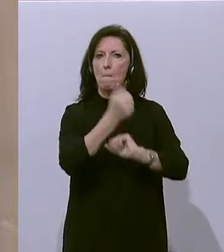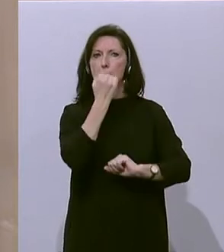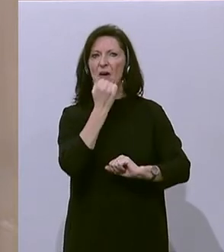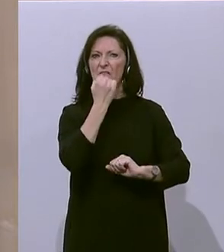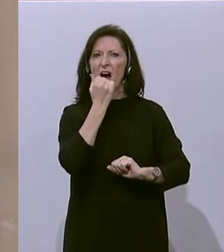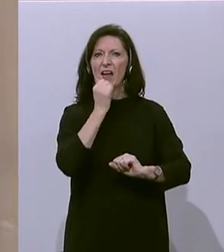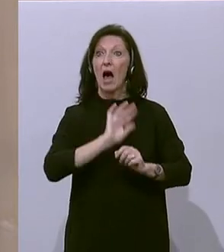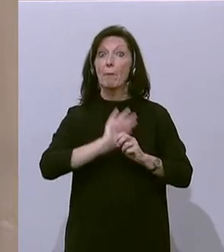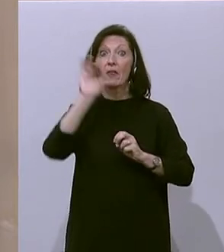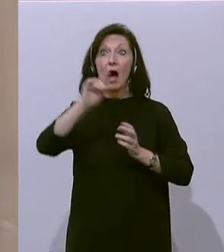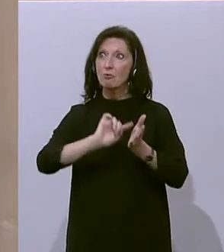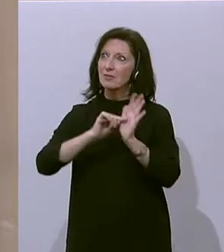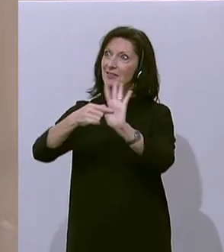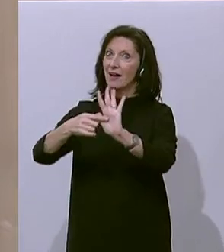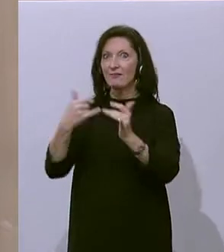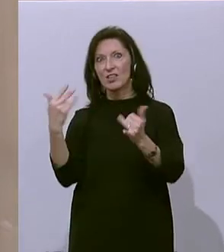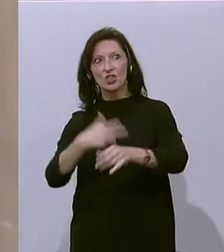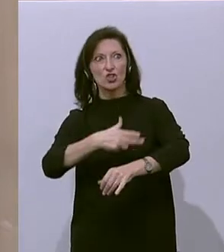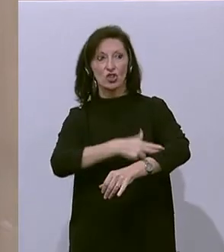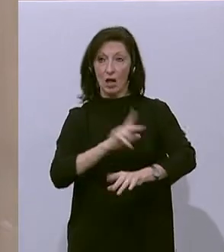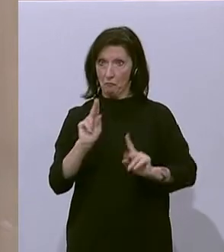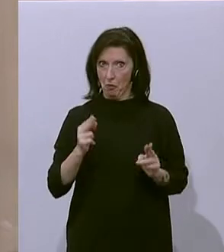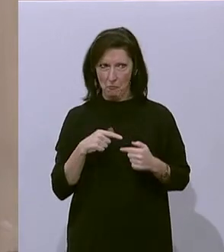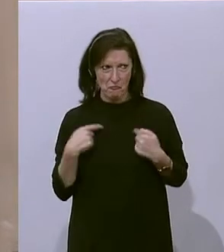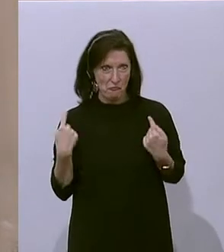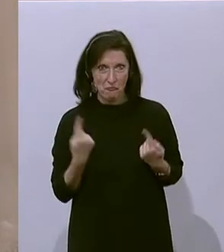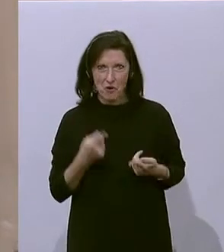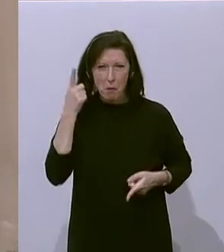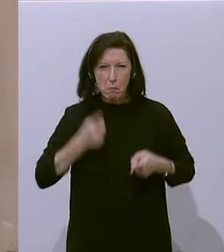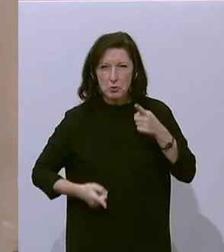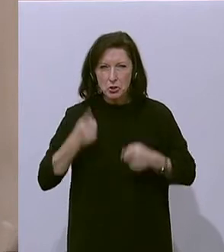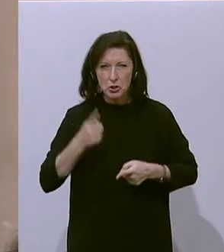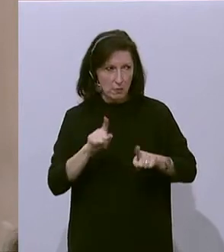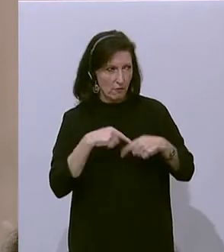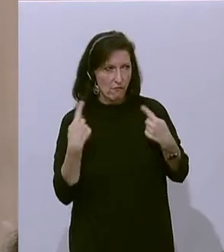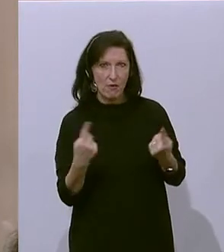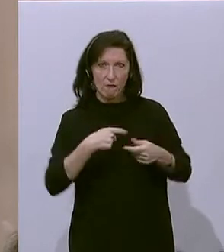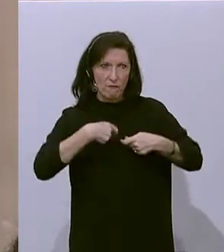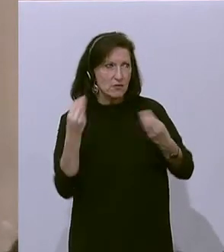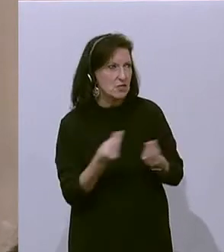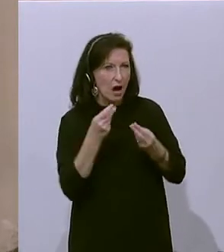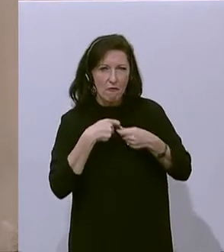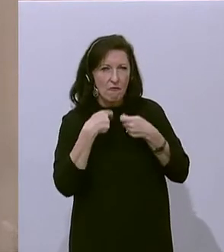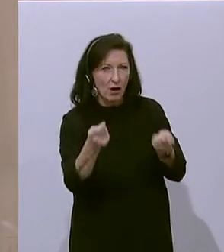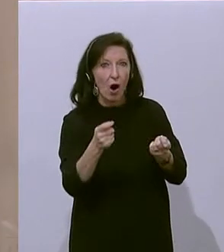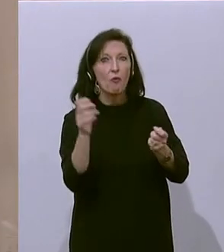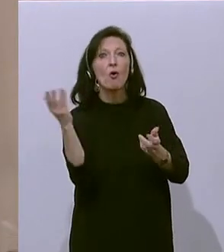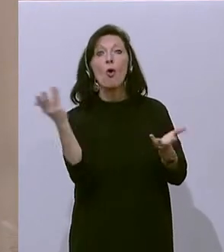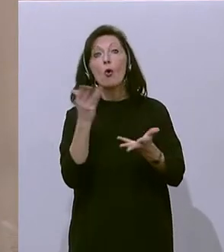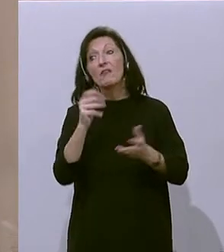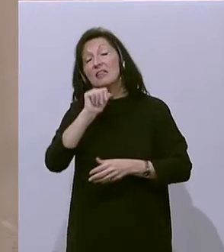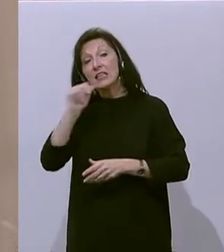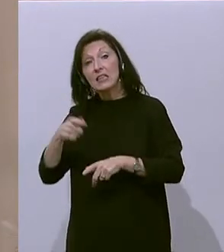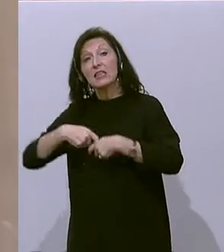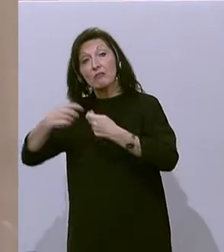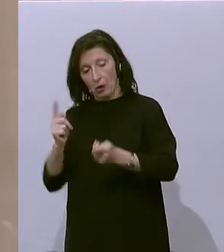Staat. Ja, weil wir ja bestimmen, was wir verkaufen und was nicht. O-Ton Heinz-Christian